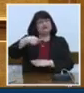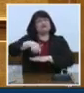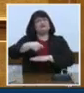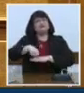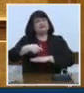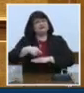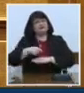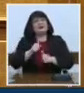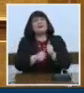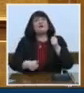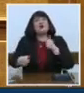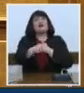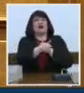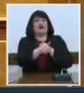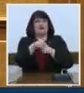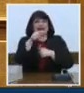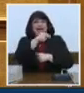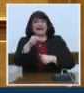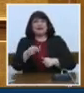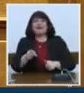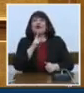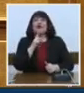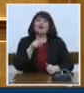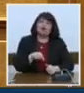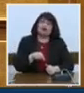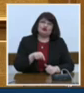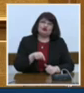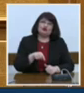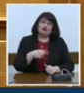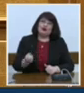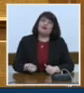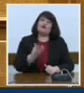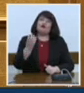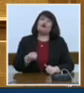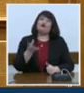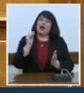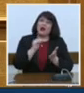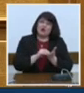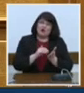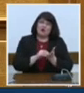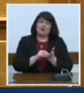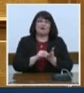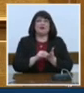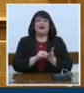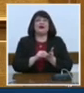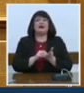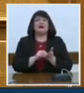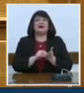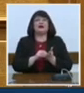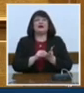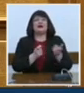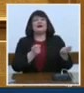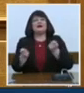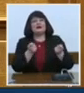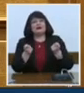προτεραιότητα. Εγκαινιάζεται επίσης μια κεντρική διαδικτυακή πύλη,